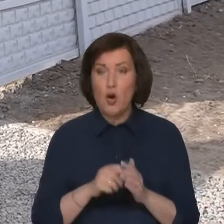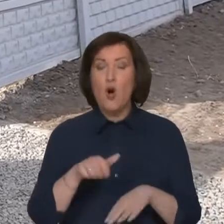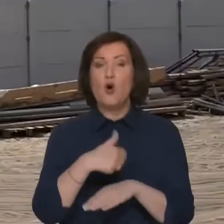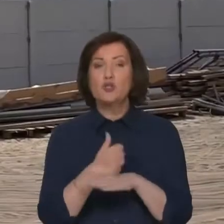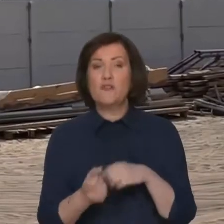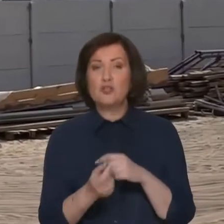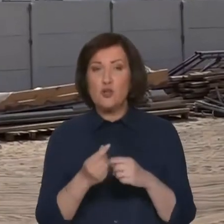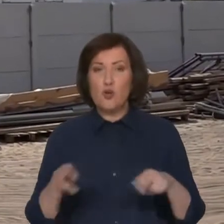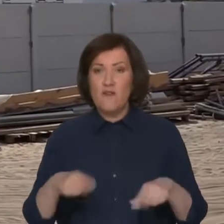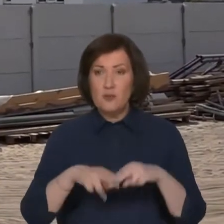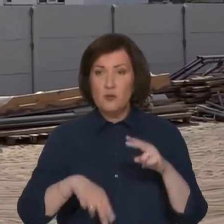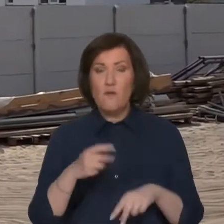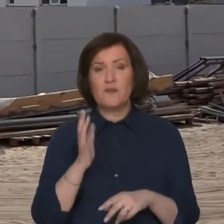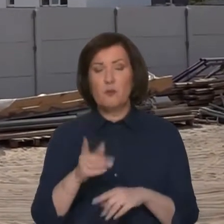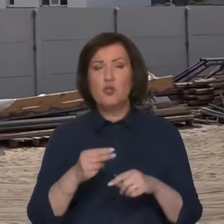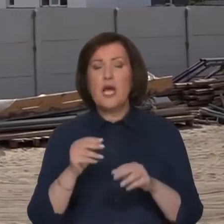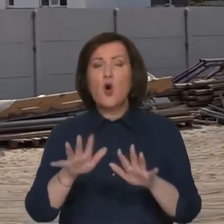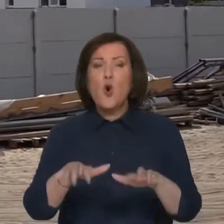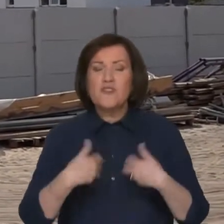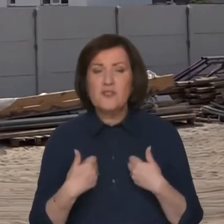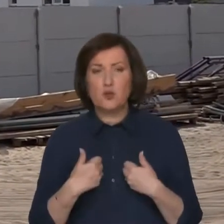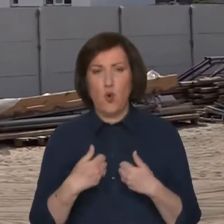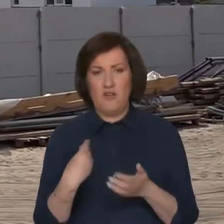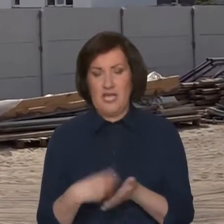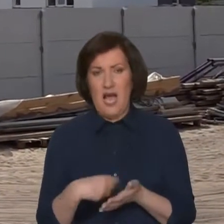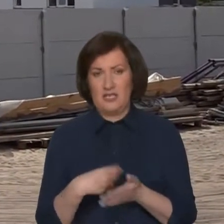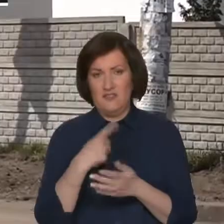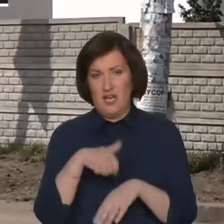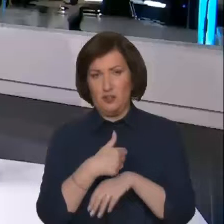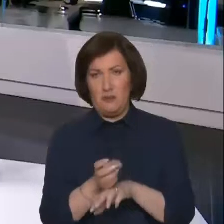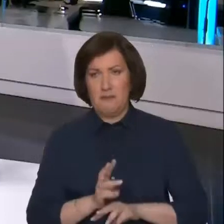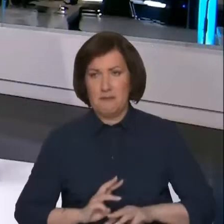відбудови мають стати конфісковані активи, каже прем'єр-міністр Денис Шмигаль.